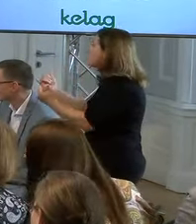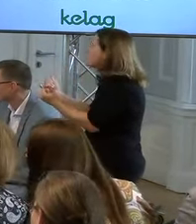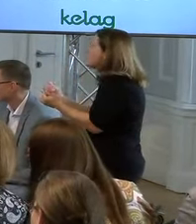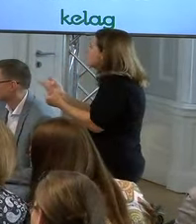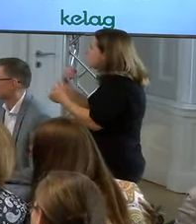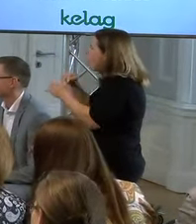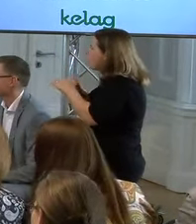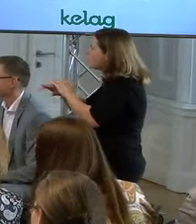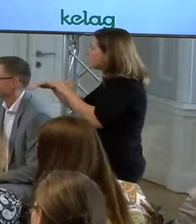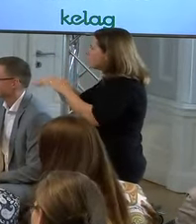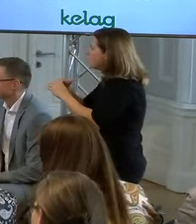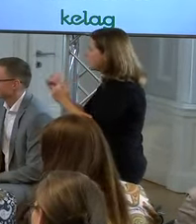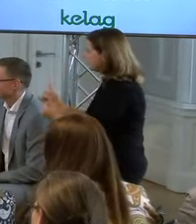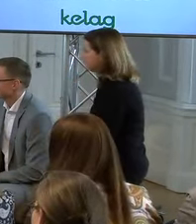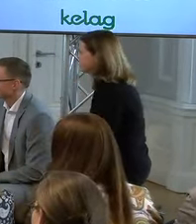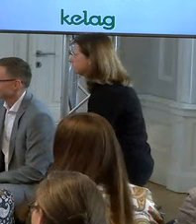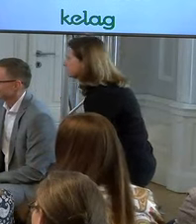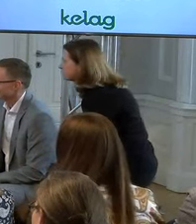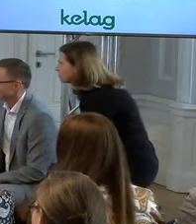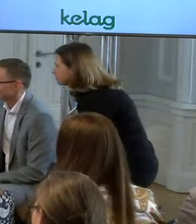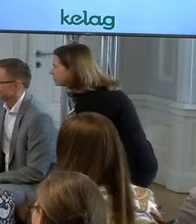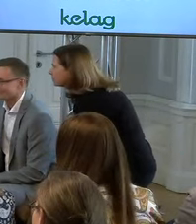dazu gekommen?